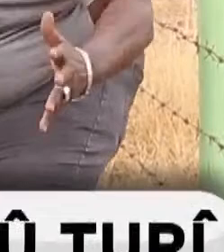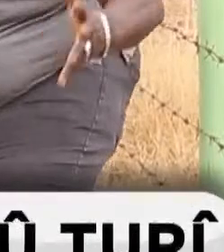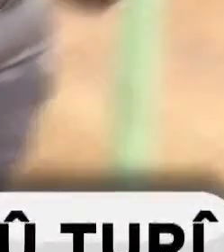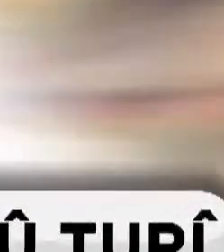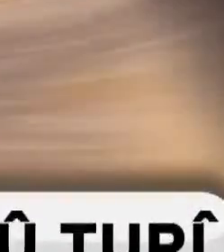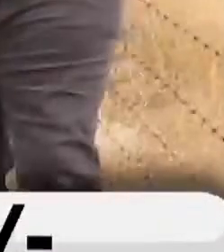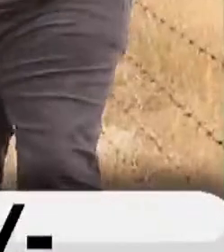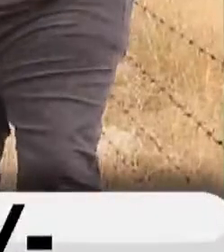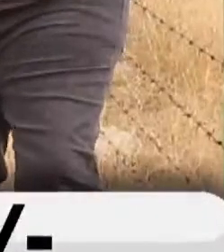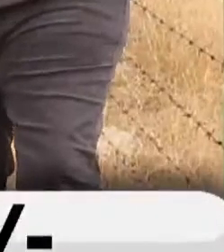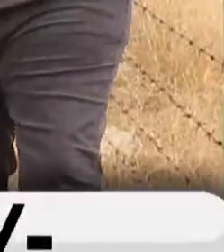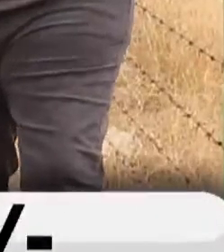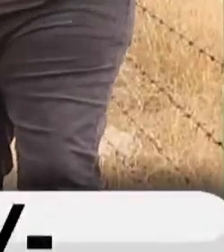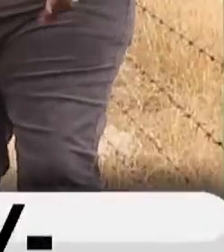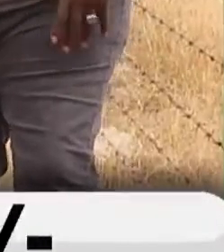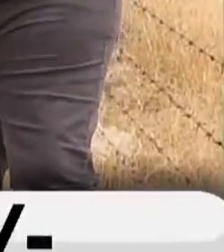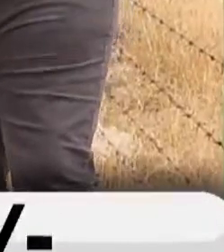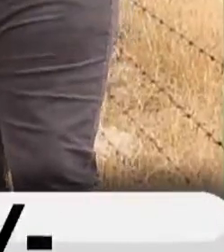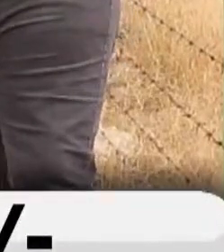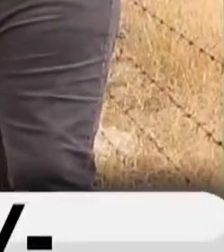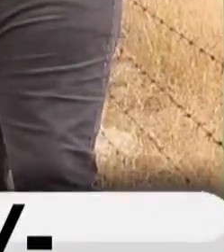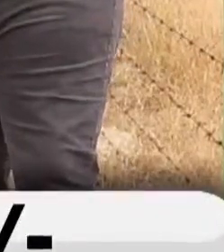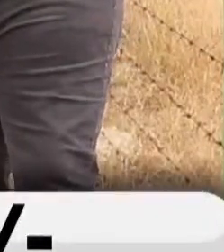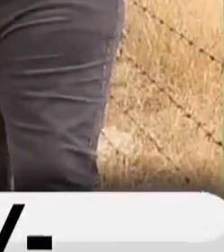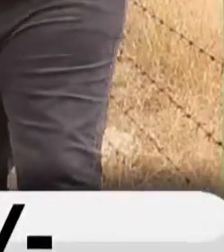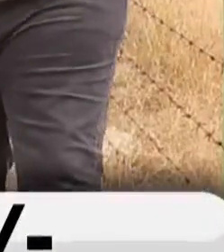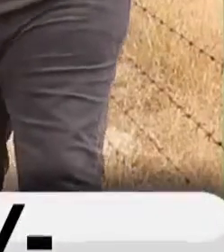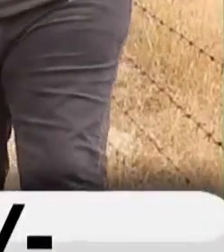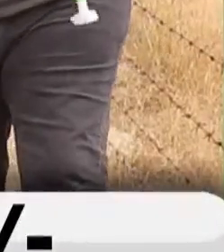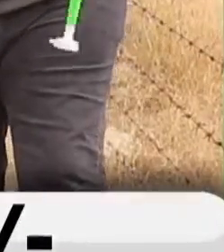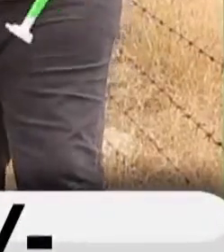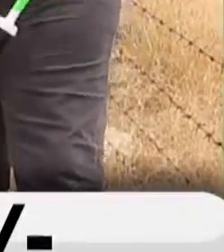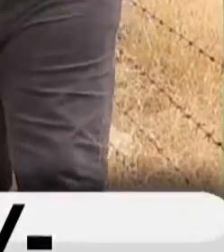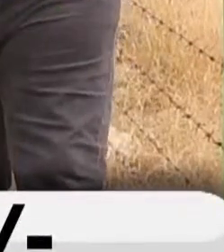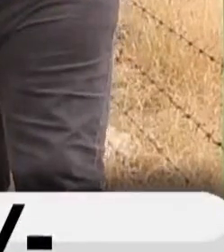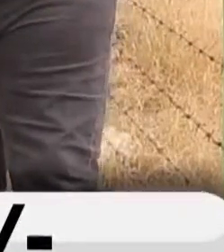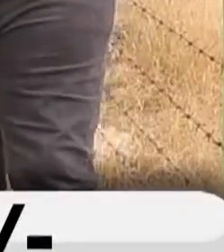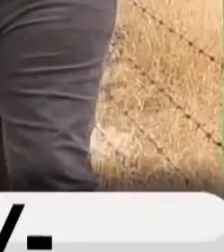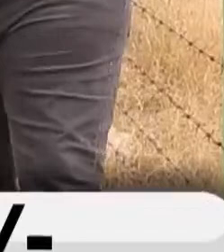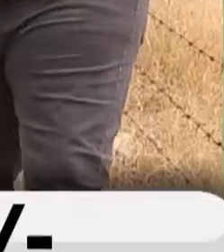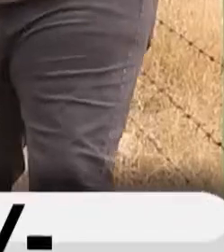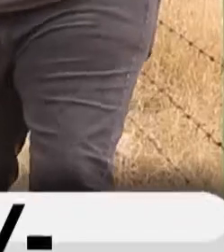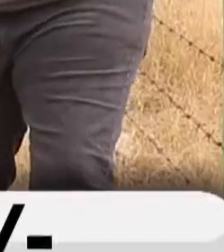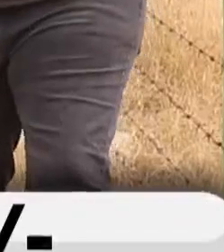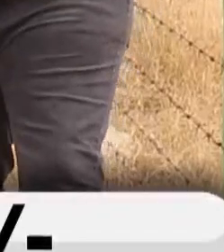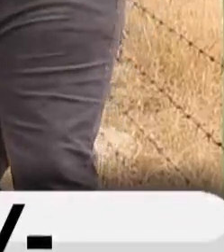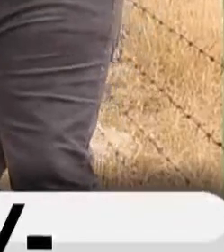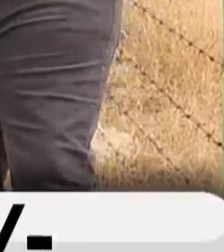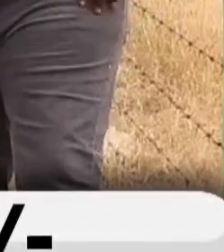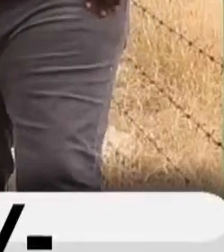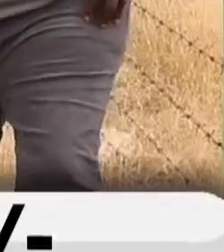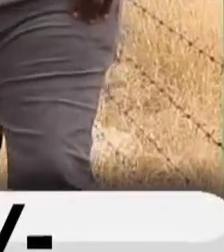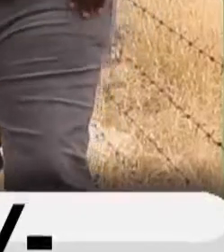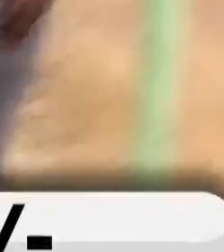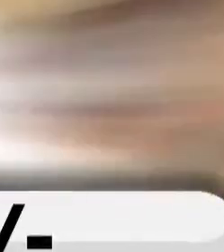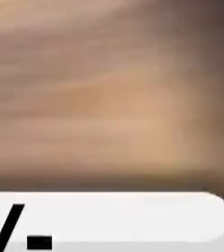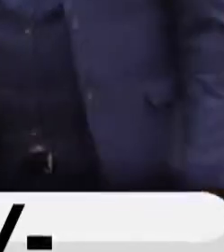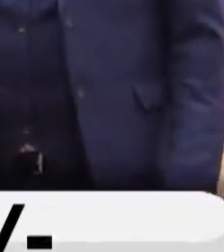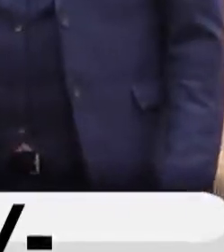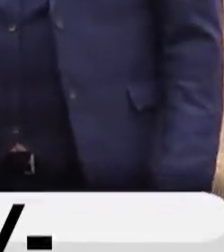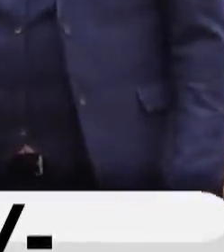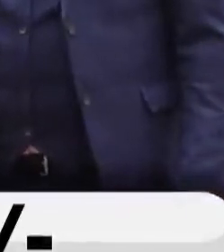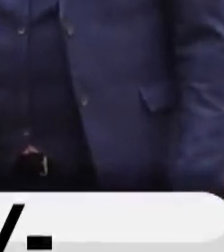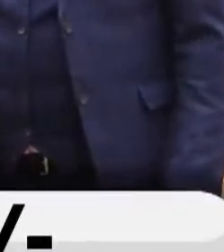Paradise Matu buroti ici cia Top Care cie haha turi thiini wa gated community kundu kuiriga wega na